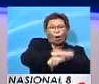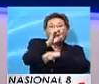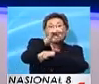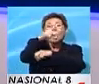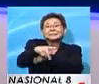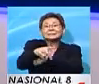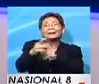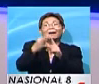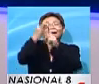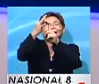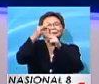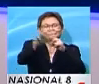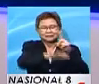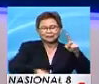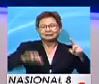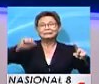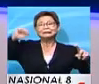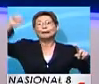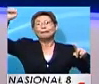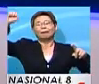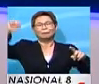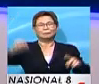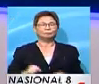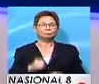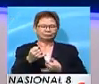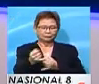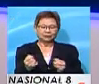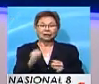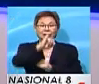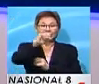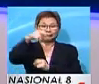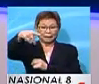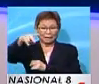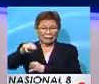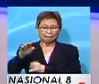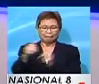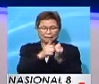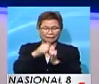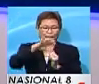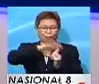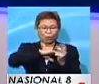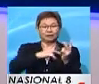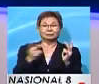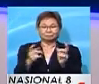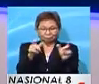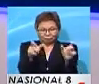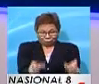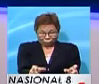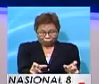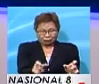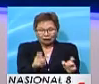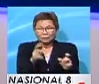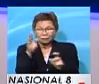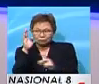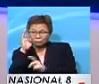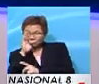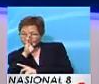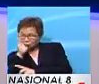khas di sekitar t Sabah semalam operasi jabatan pendaftaran negara jpn bersama polis hasil maklumat